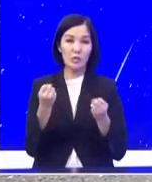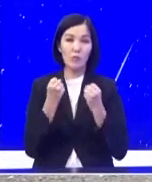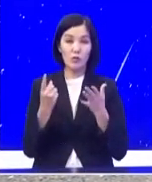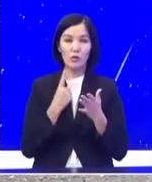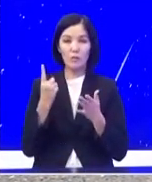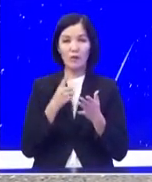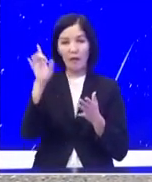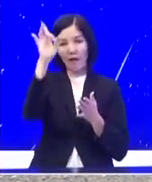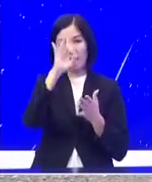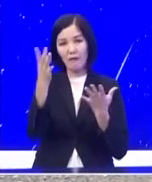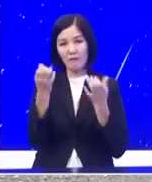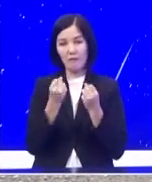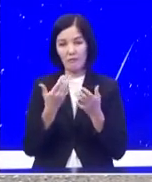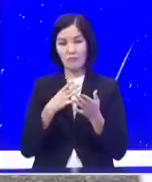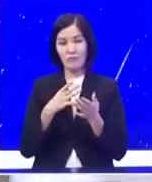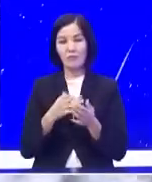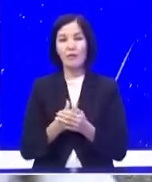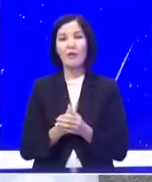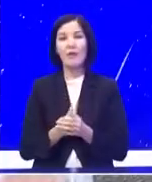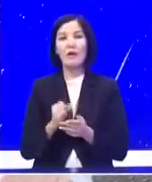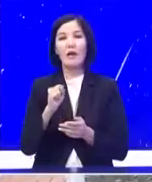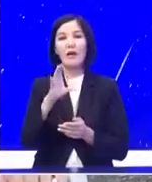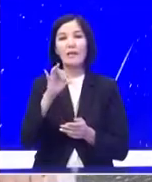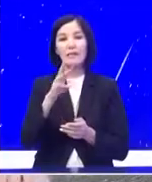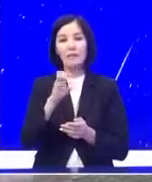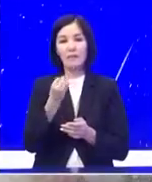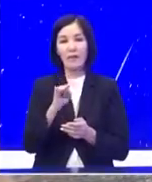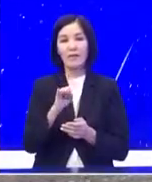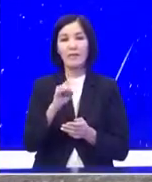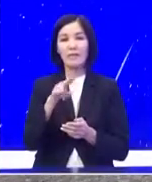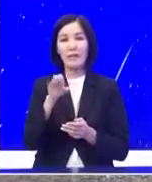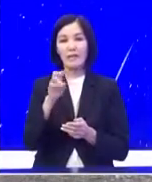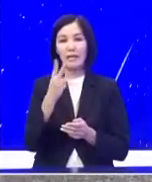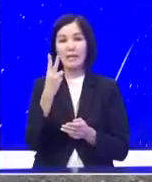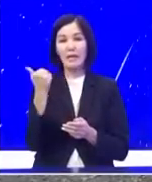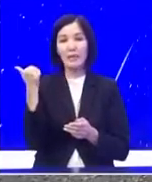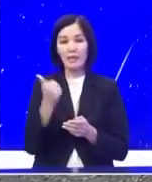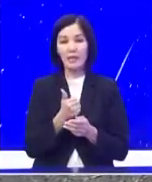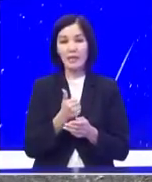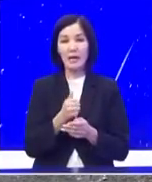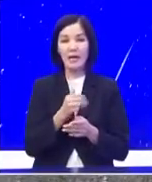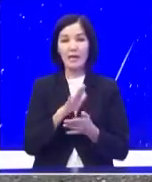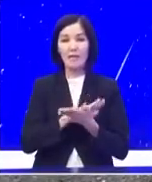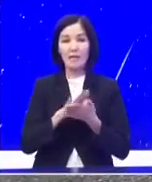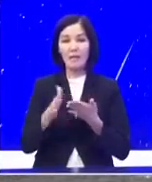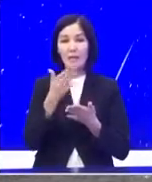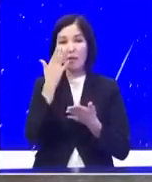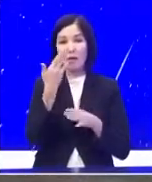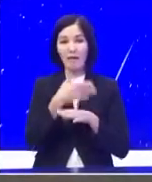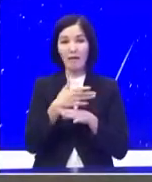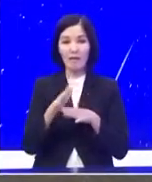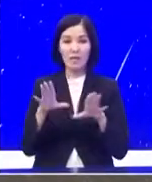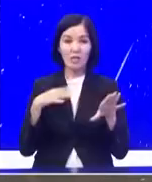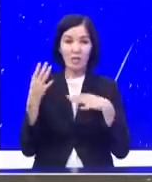болу халықаралық деңгейде. Асемай мен Даниэля аптасына бірнеше рет өз бапкерімен таза ауада жаттығу өткізіп тұрады. Сонымен қатар